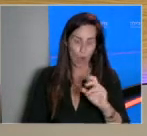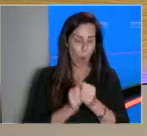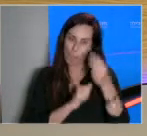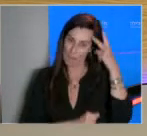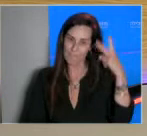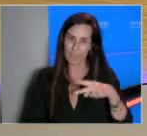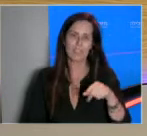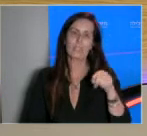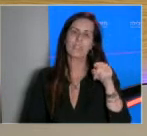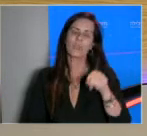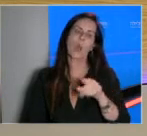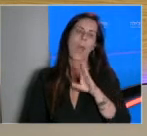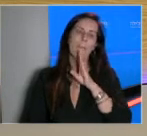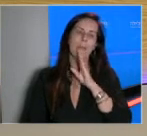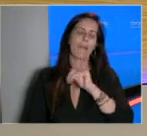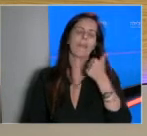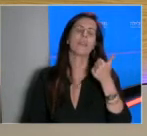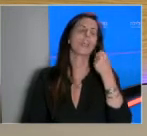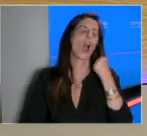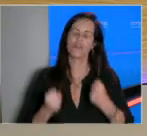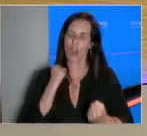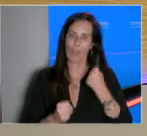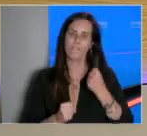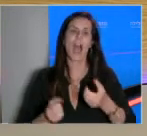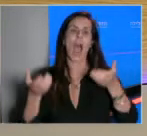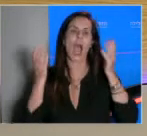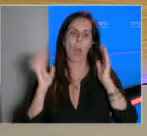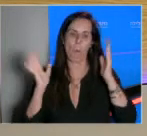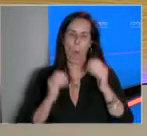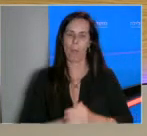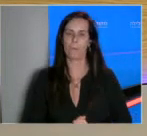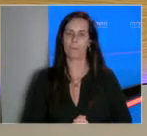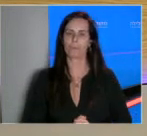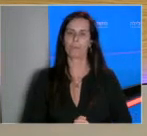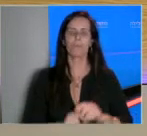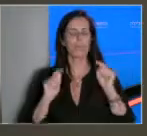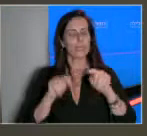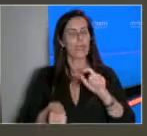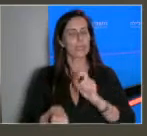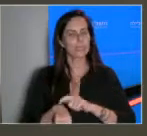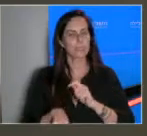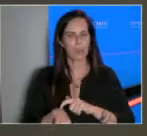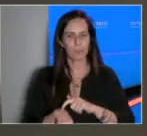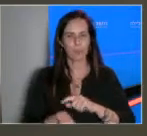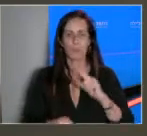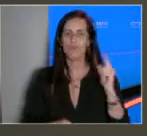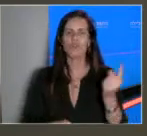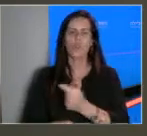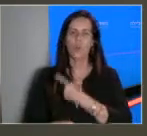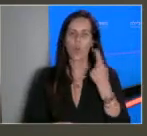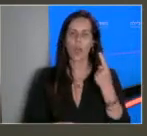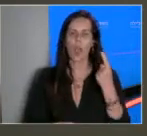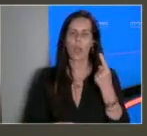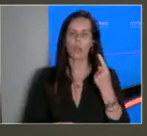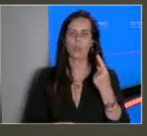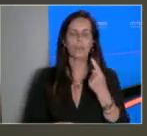מבין, זו הבעיה הקשה והחמורה מכולן. הגיע הזמן שכולנו נרים